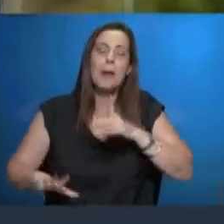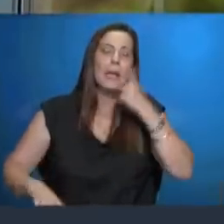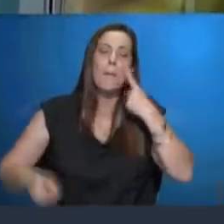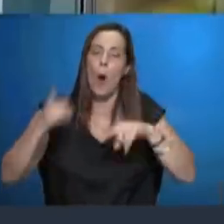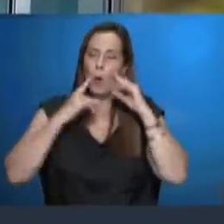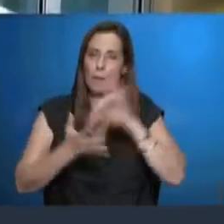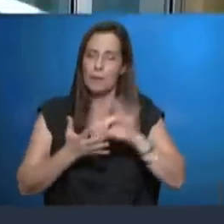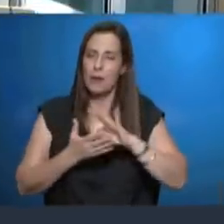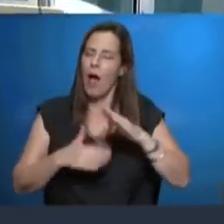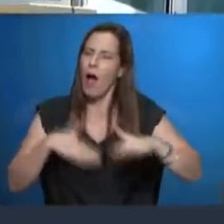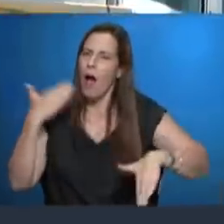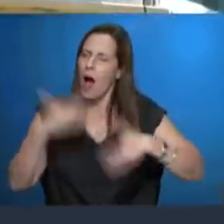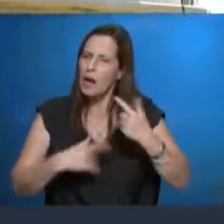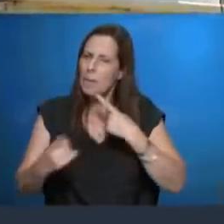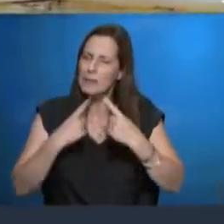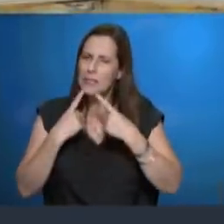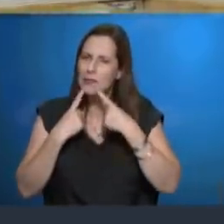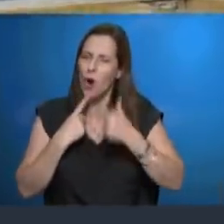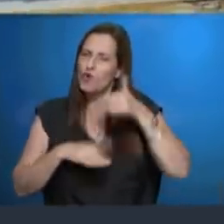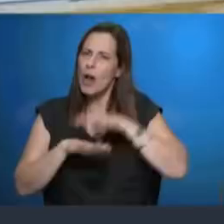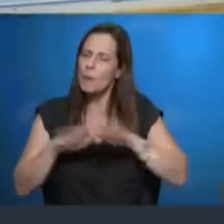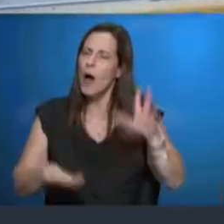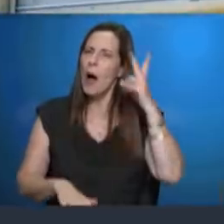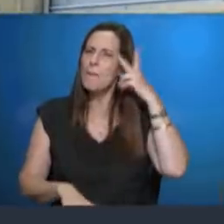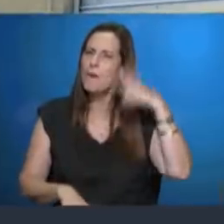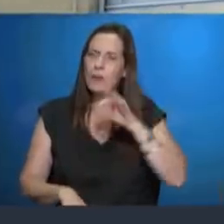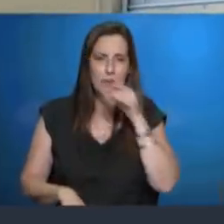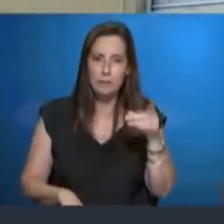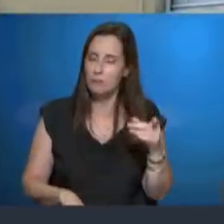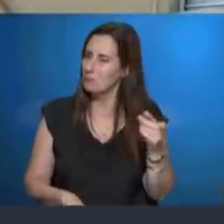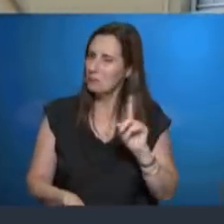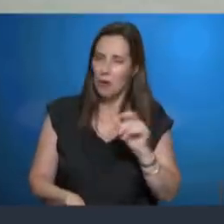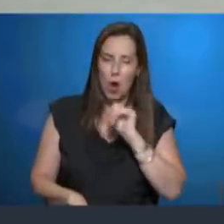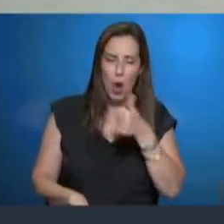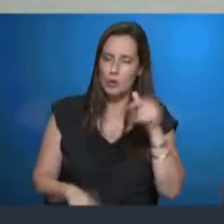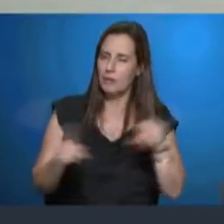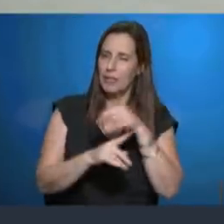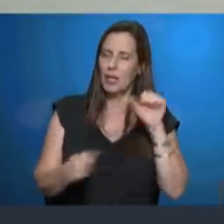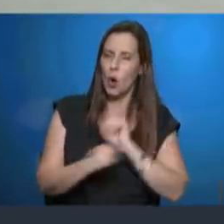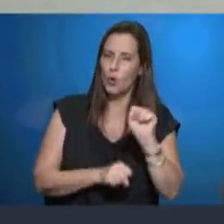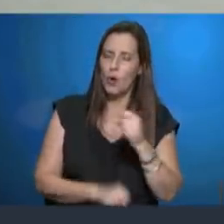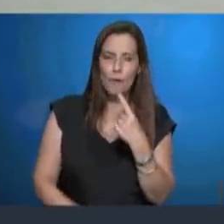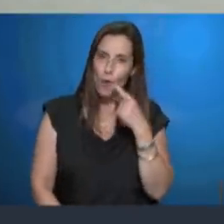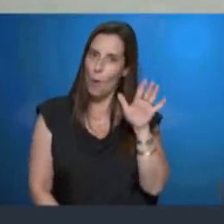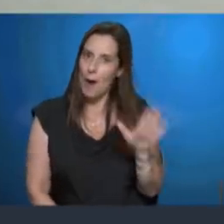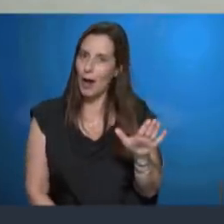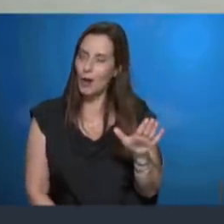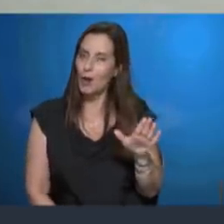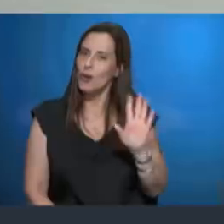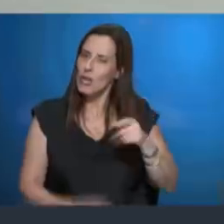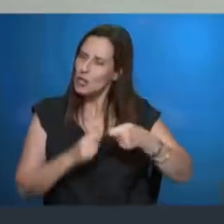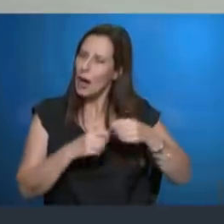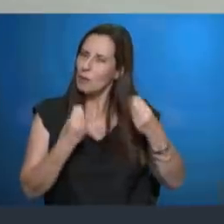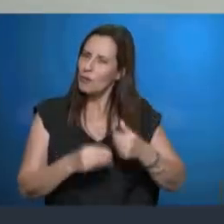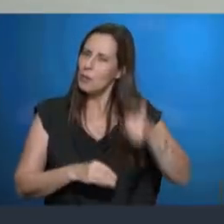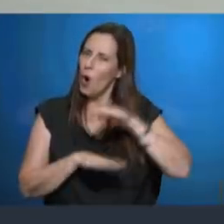ועשה, באמת בחור לי, שמעות המשרד. גם בשיחה, אבוטבול מבין שהצעיר לא סס למשוך את תלונתו ורומז לכאורה שקשרים טובים עם